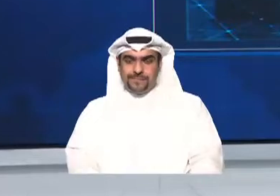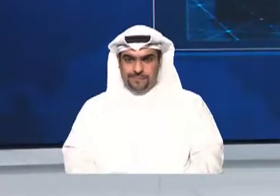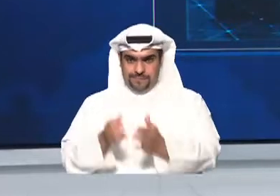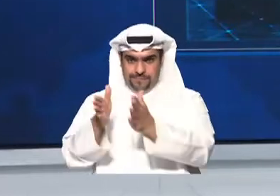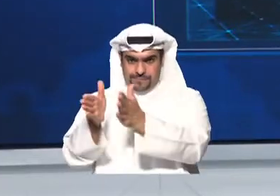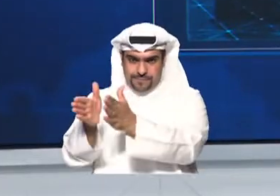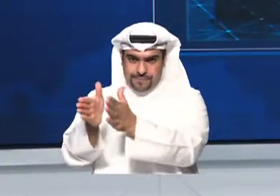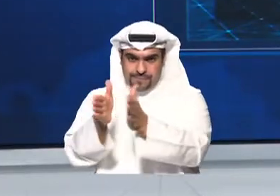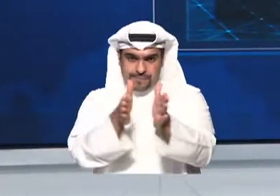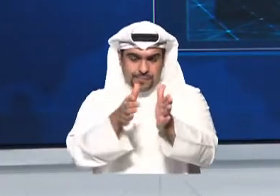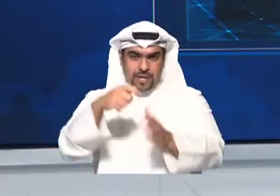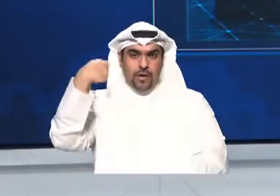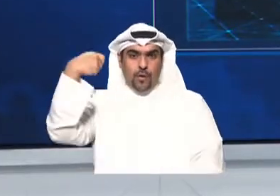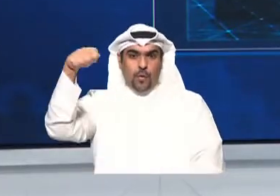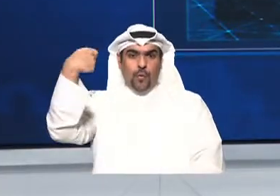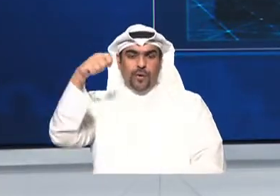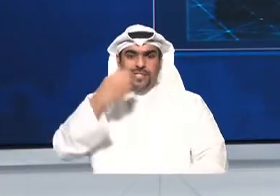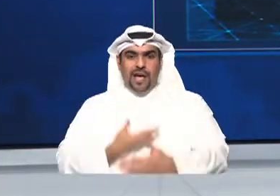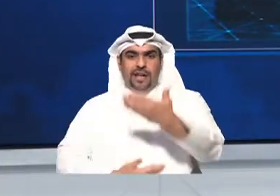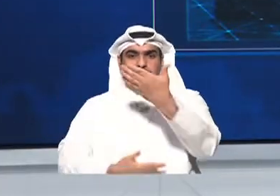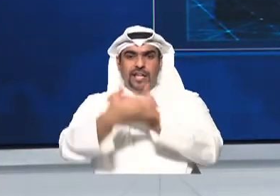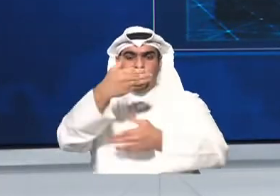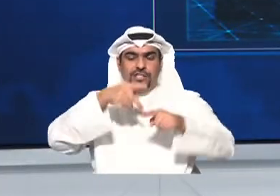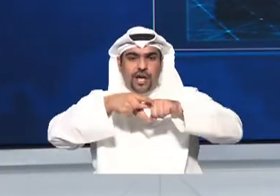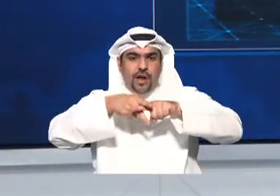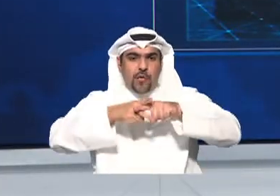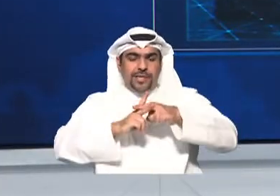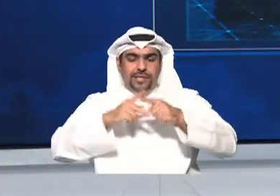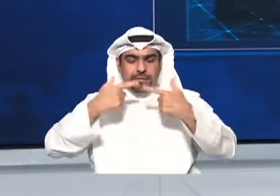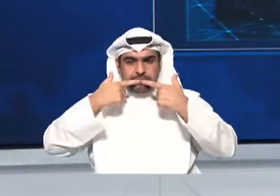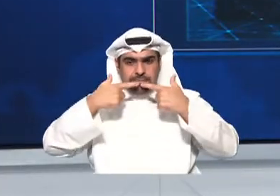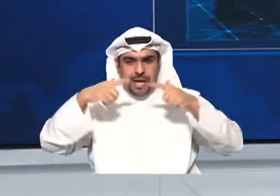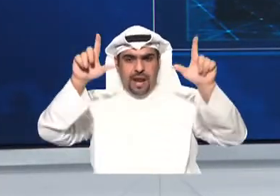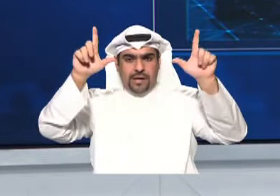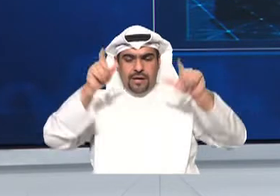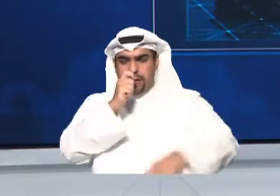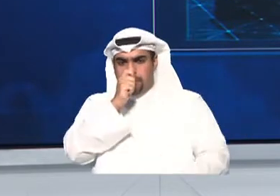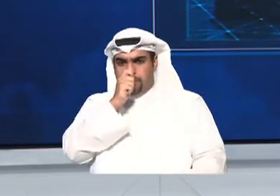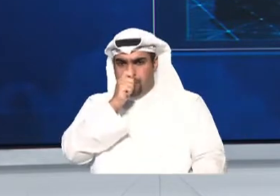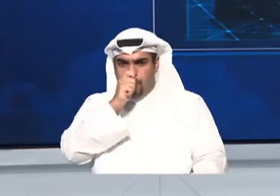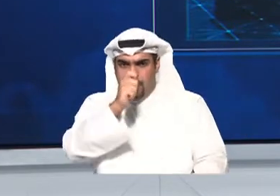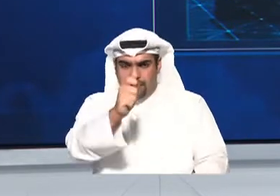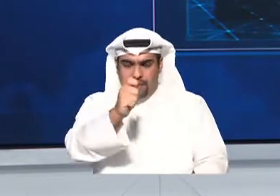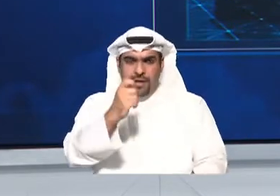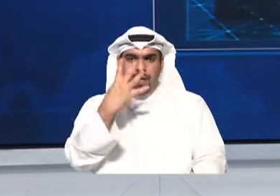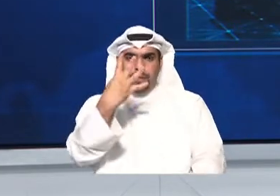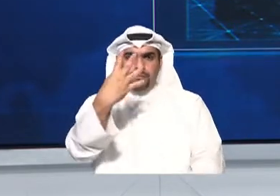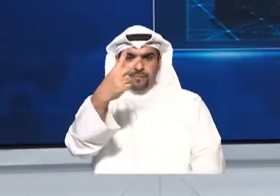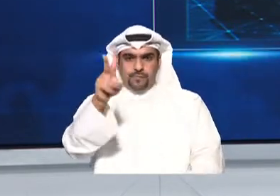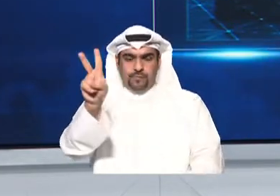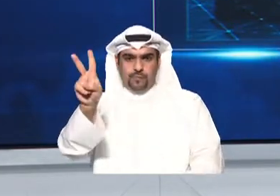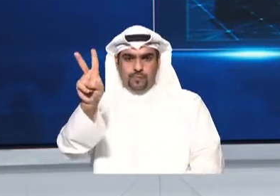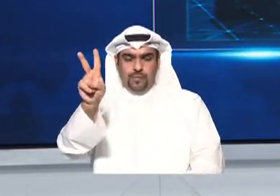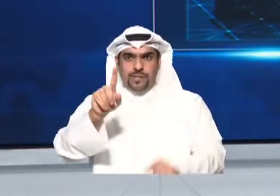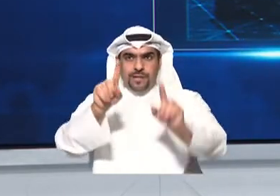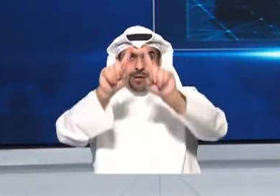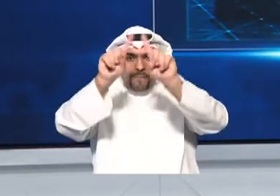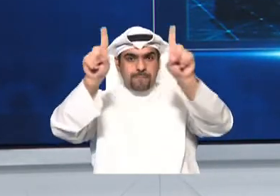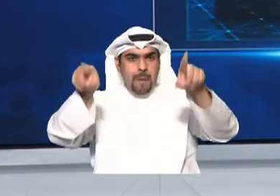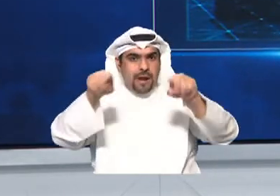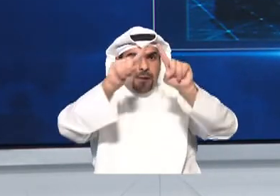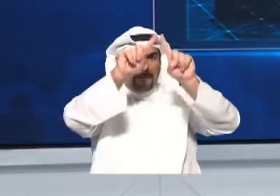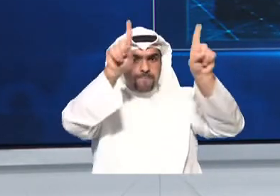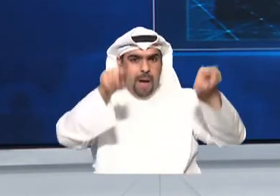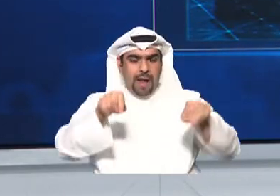كشفت وزارة التجارة والصناعة عن تحريرها ل 14 محضر ضبط لمحال تجارية مخالفة وإغلاق